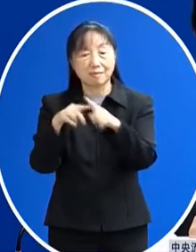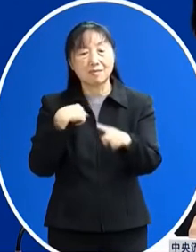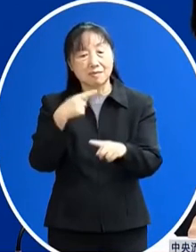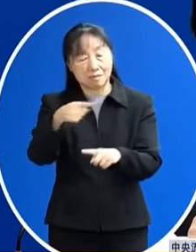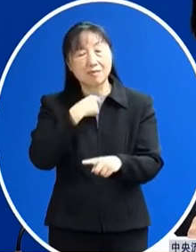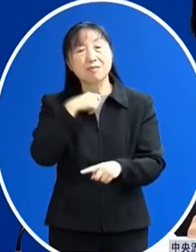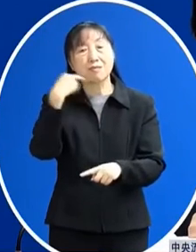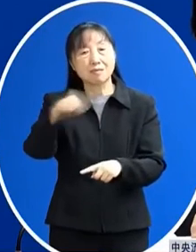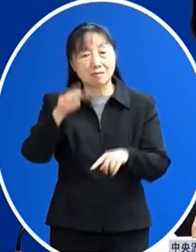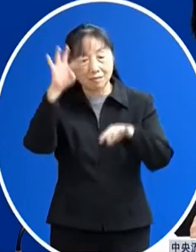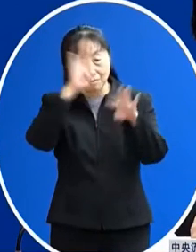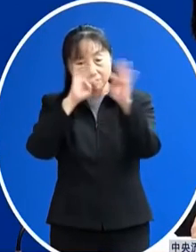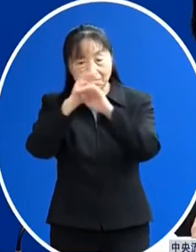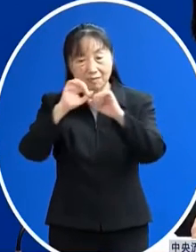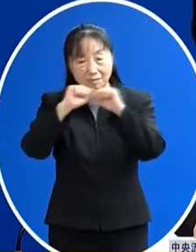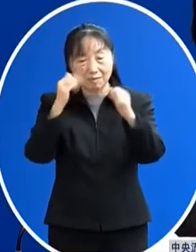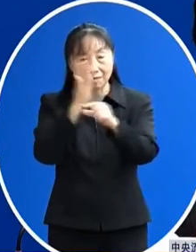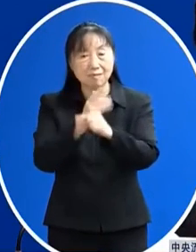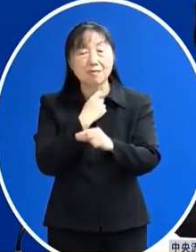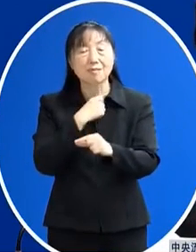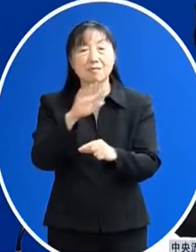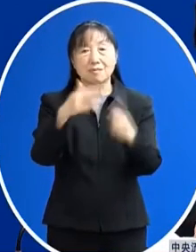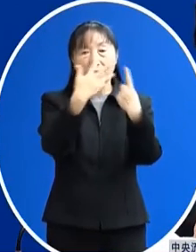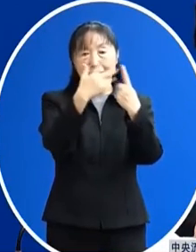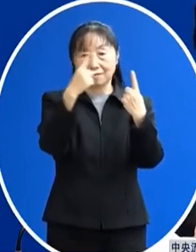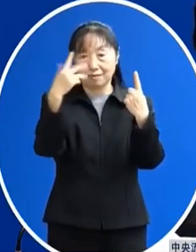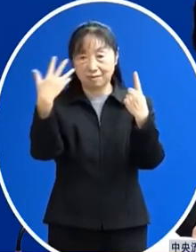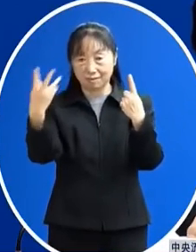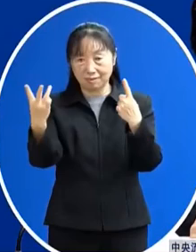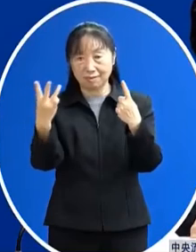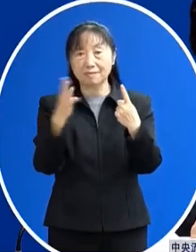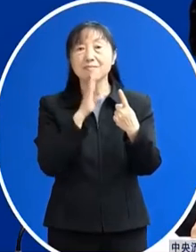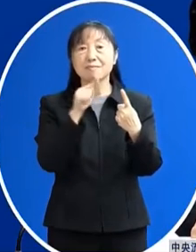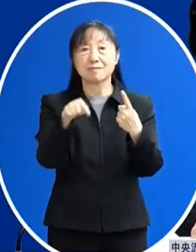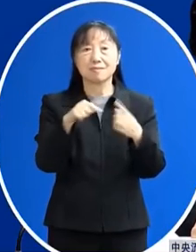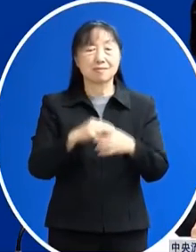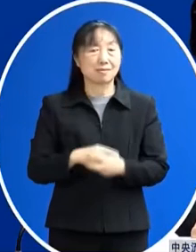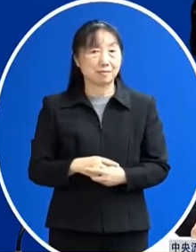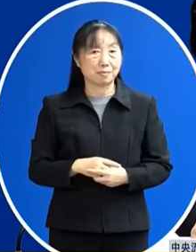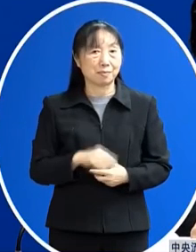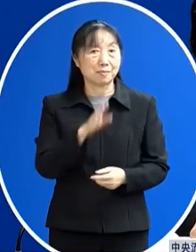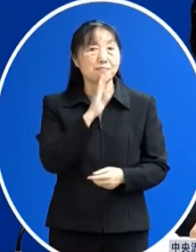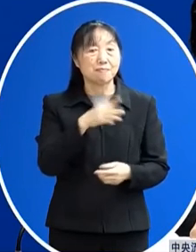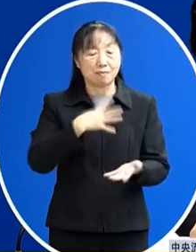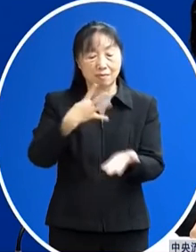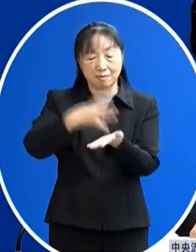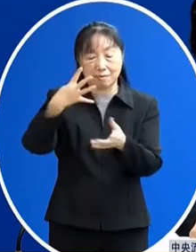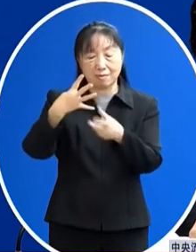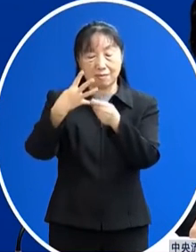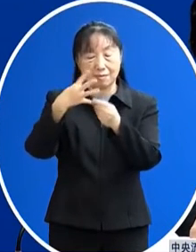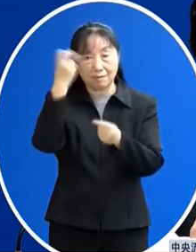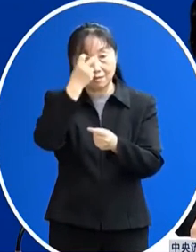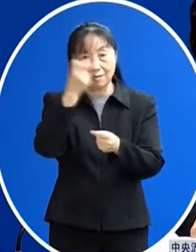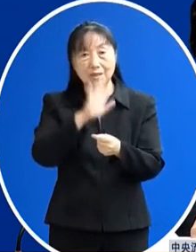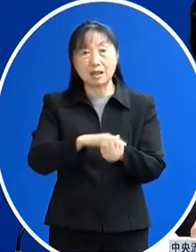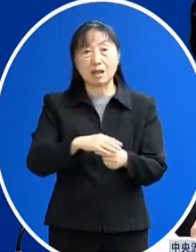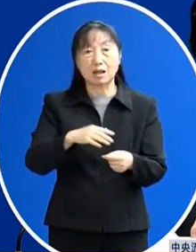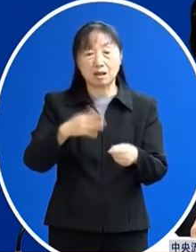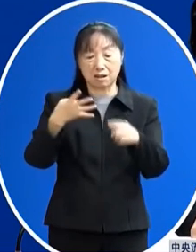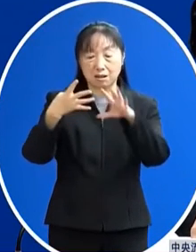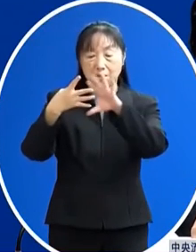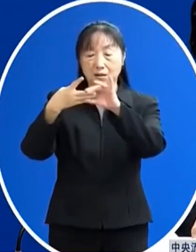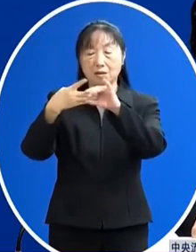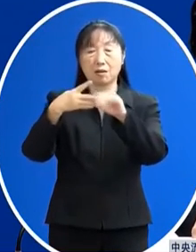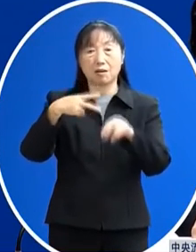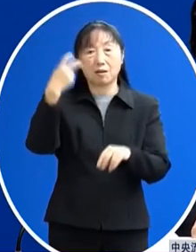调。那这4个个案里头，目前这个18183它事实上已经经过4采，后面3次的 PCR 都是阴